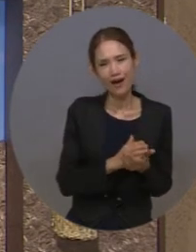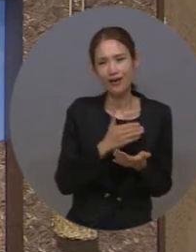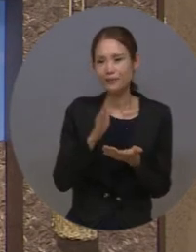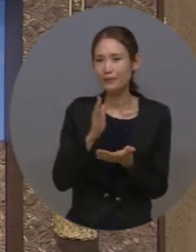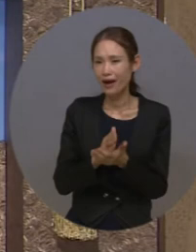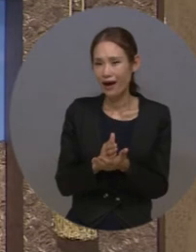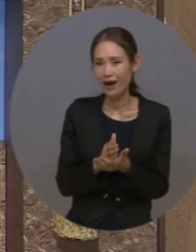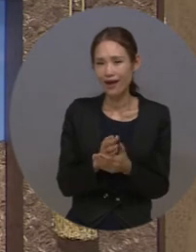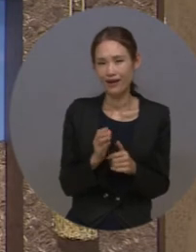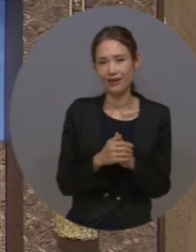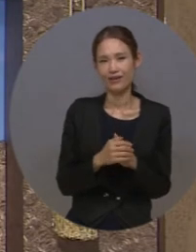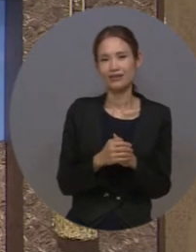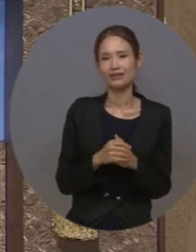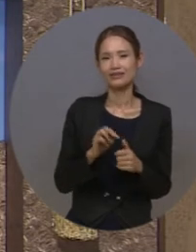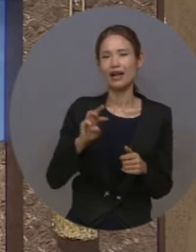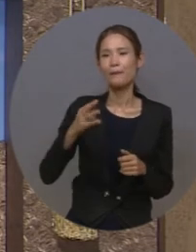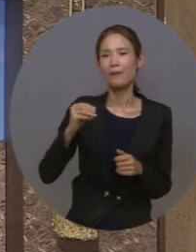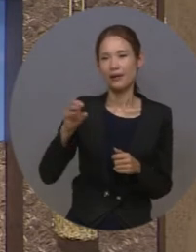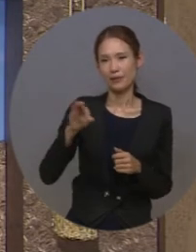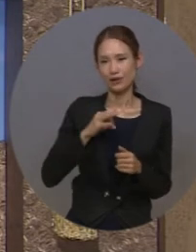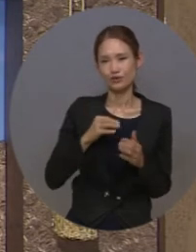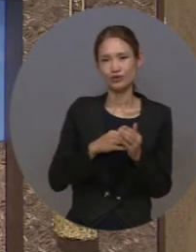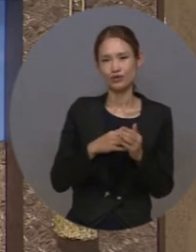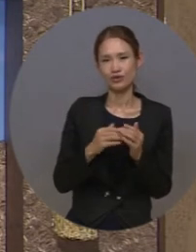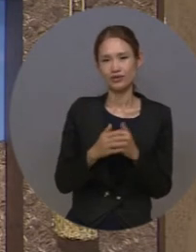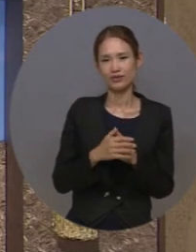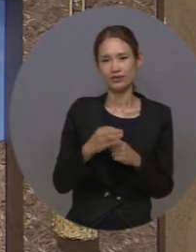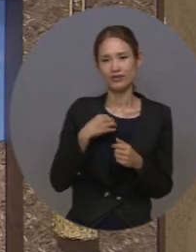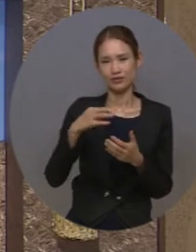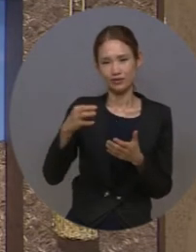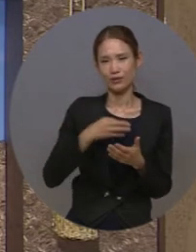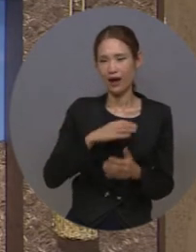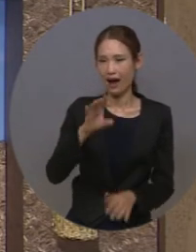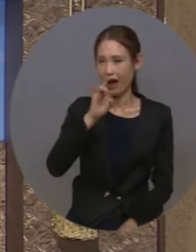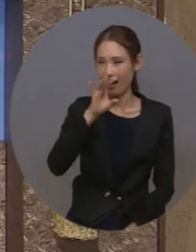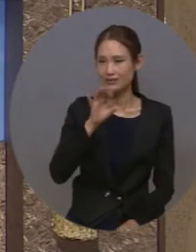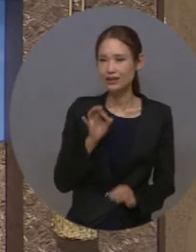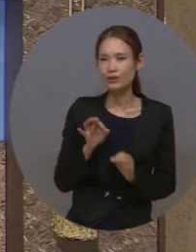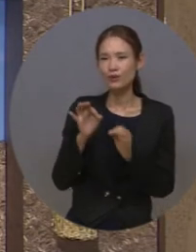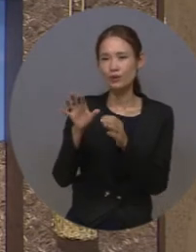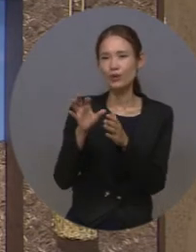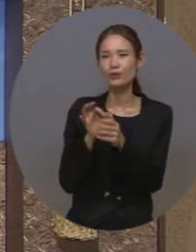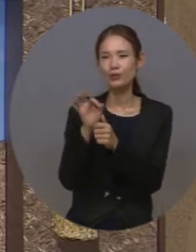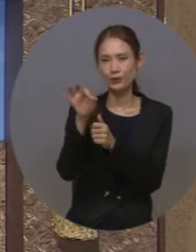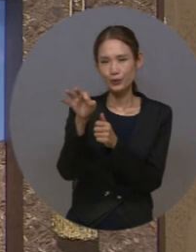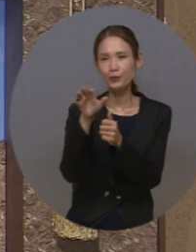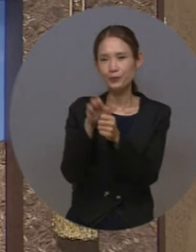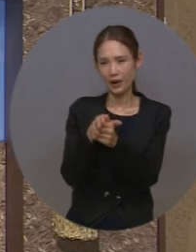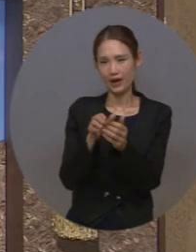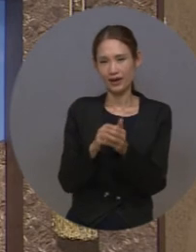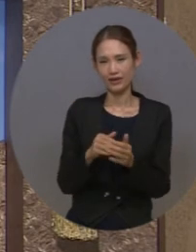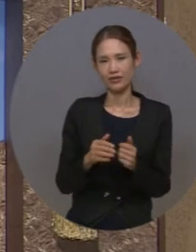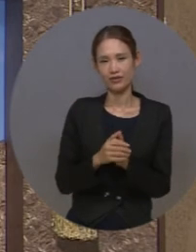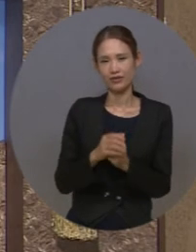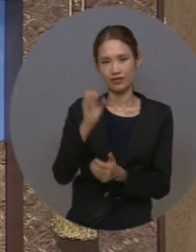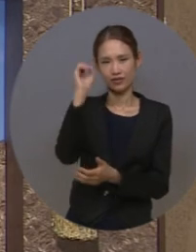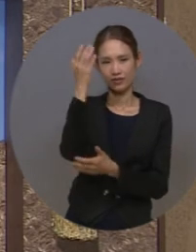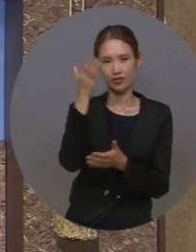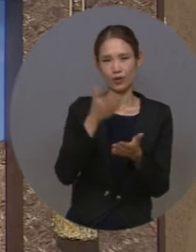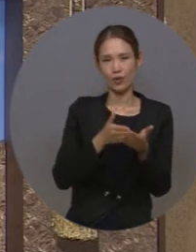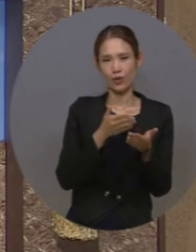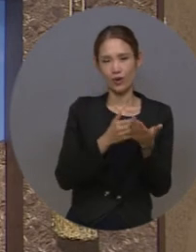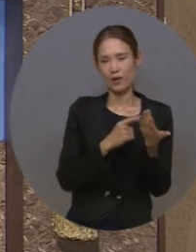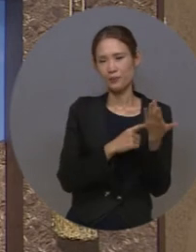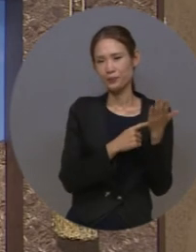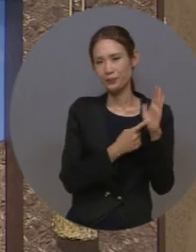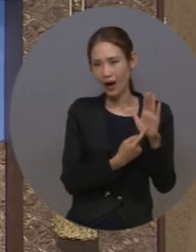말라고 300만 원을 줬어요. 물론 그걸 제가 받으면 안 돼가지고 기금에다 놓지만 그것이 이제 언론에 아주 큰